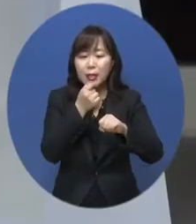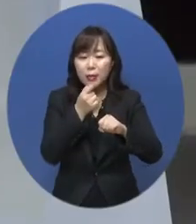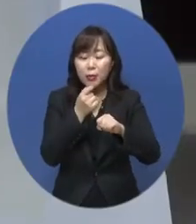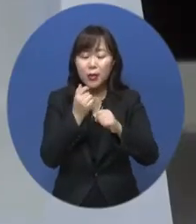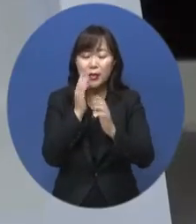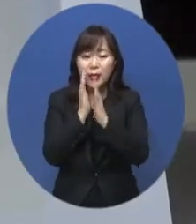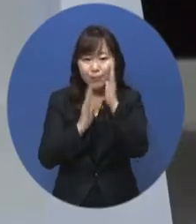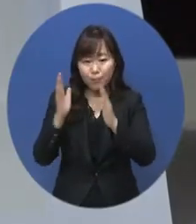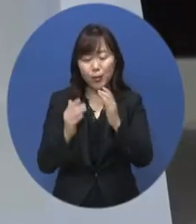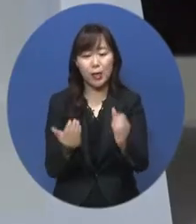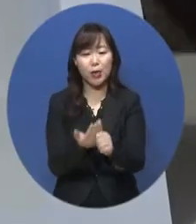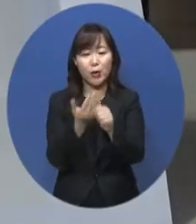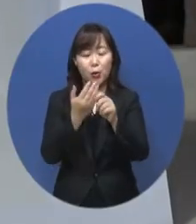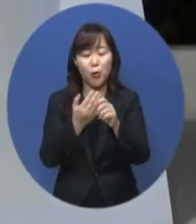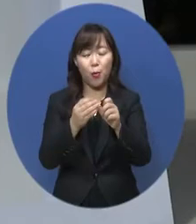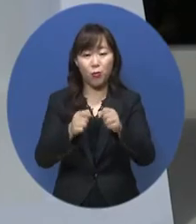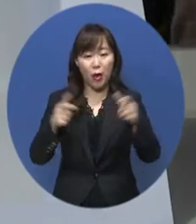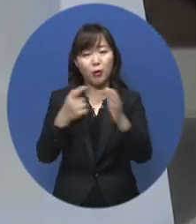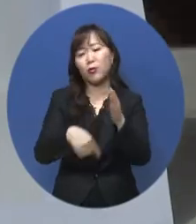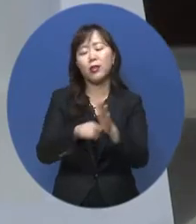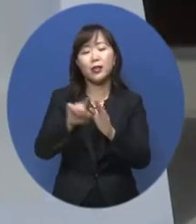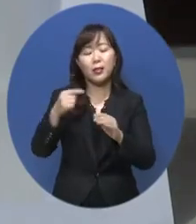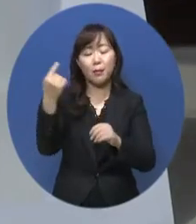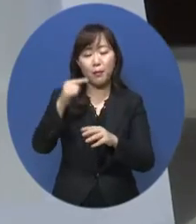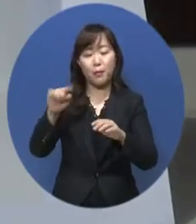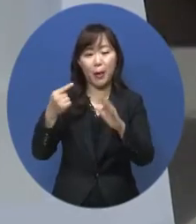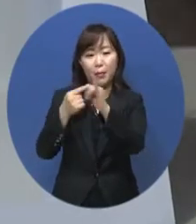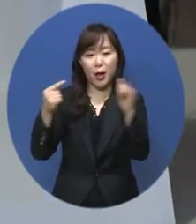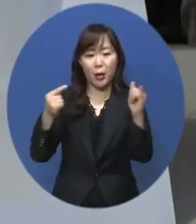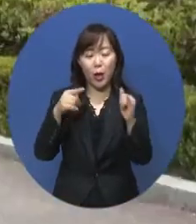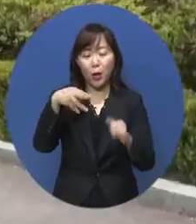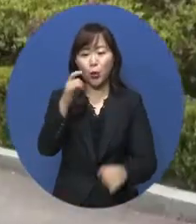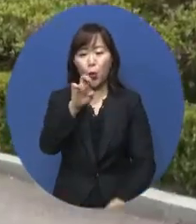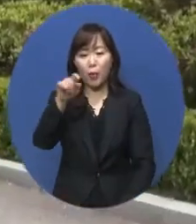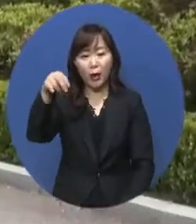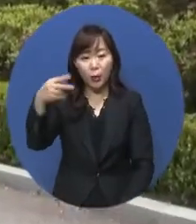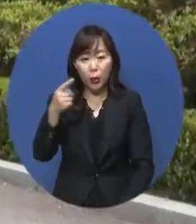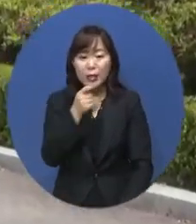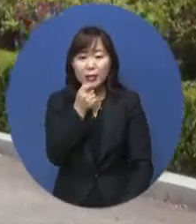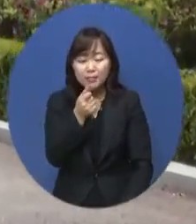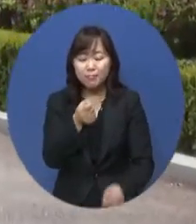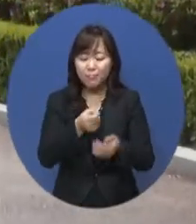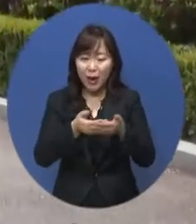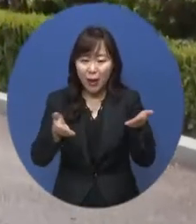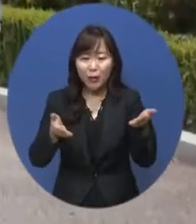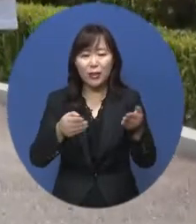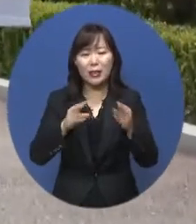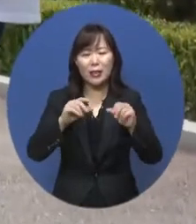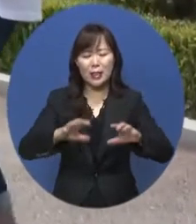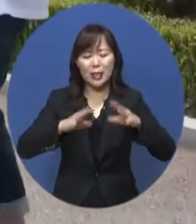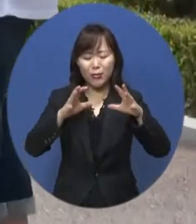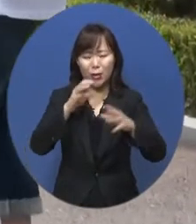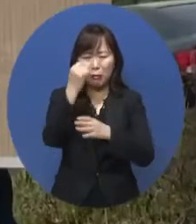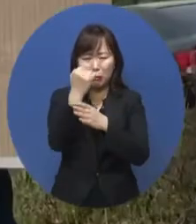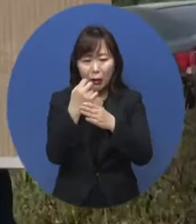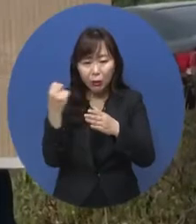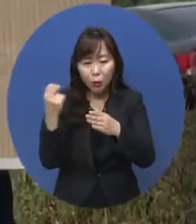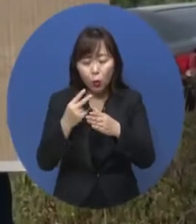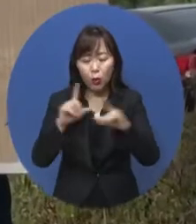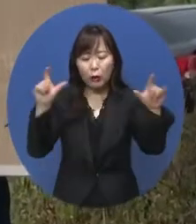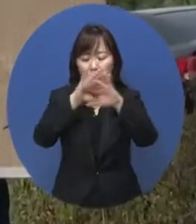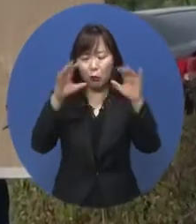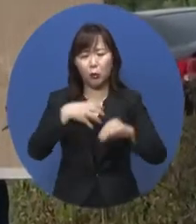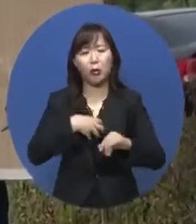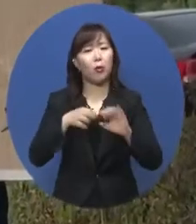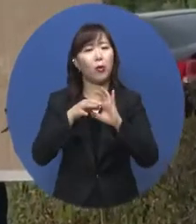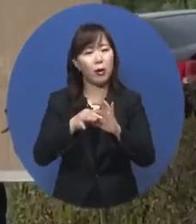운동 확산을 위해 시민 100명에게 토마토 씨앗을 나누어주며 지구의 오염,